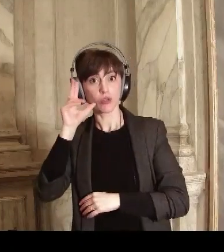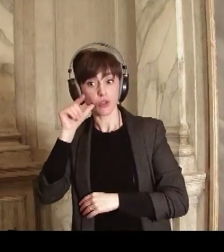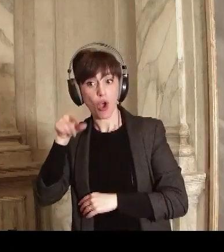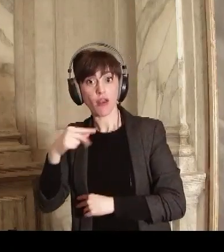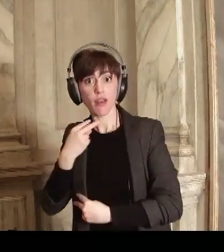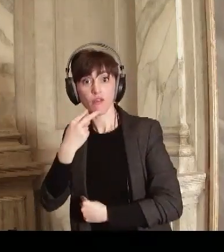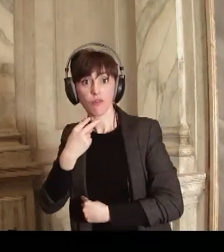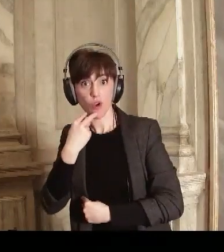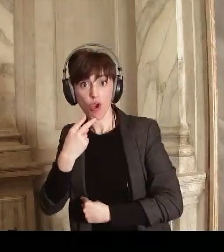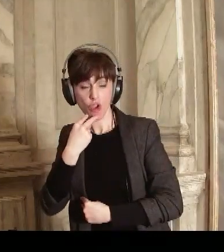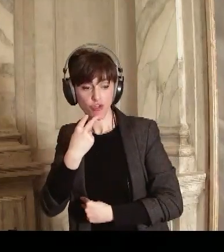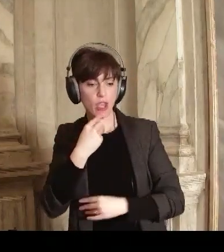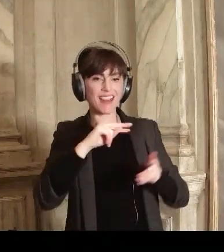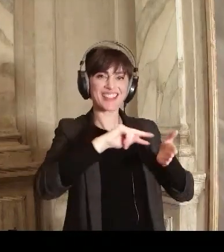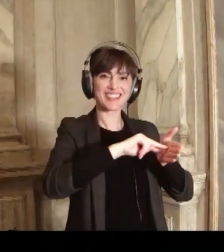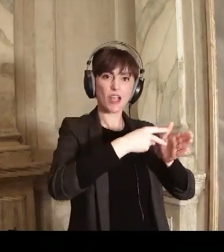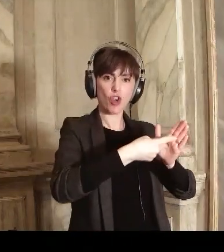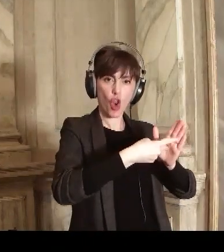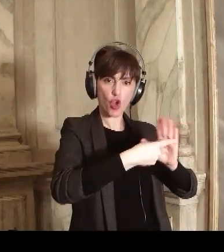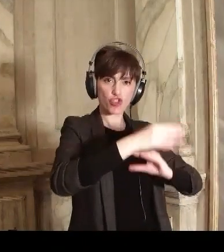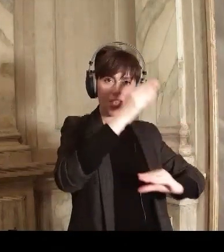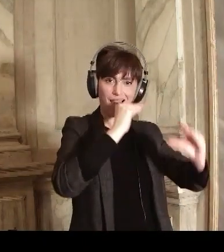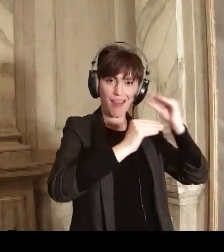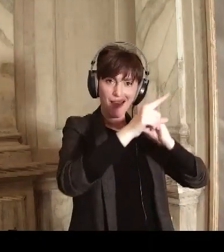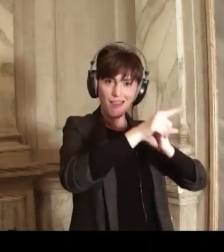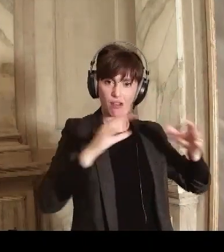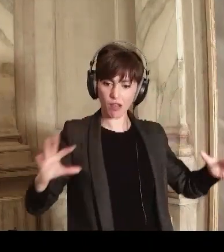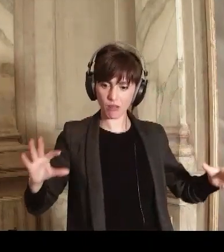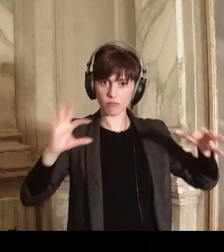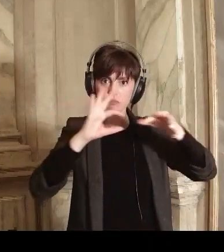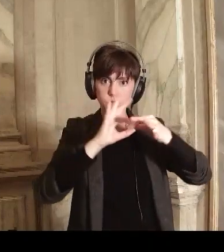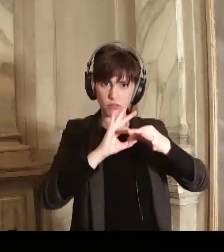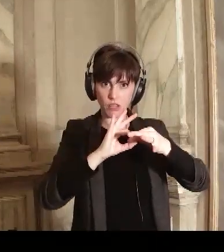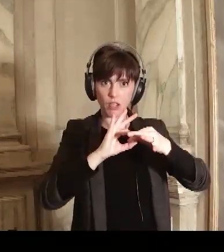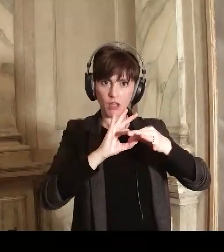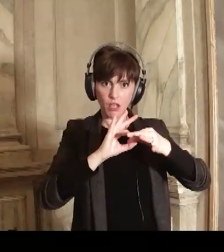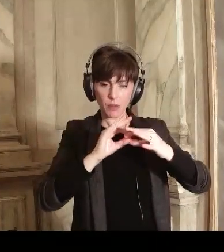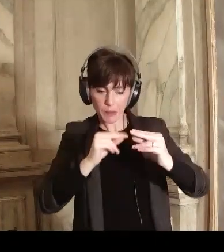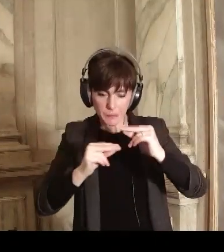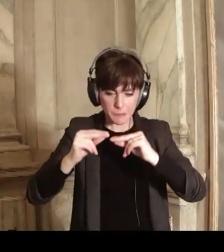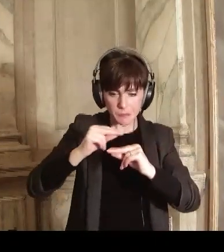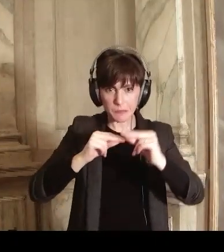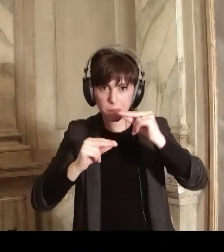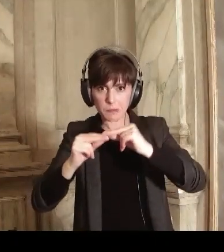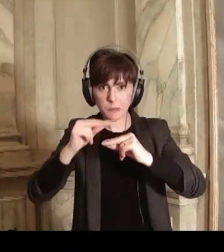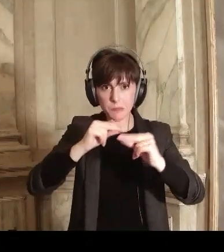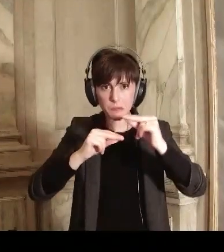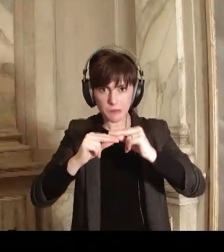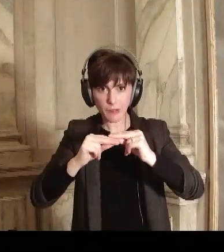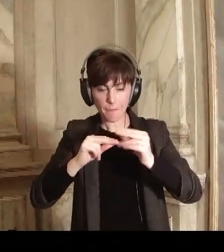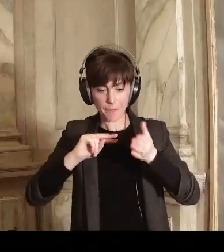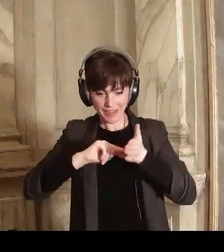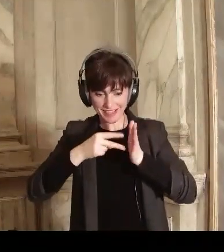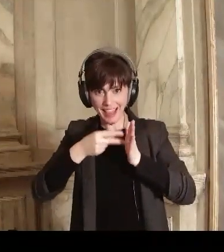alla generazione vocale. E questa programmazione è stata realizzata esplicitamente e appositamente dal collettivo